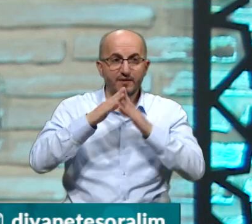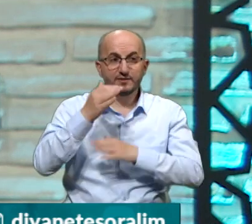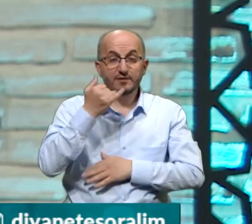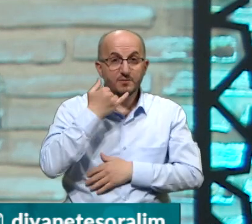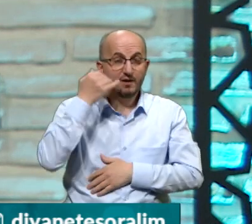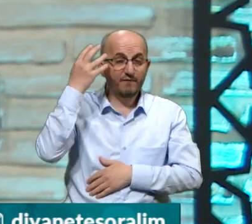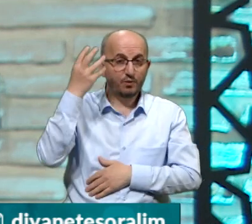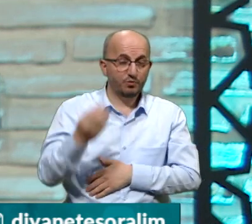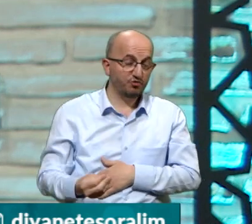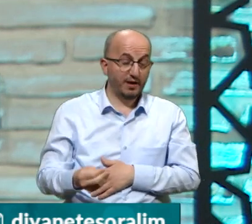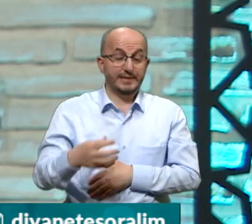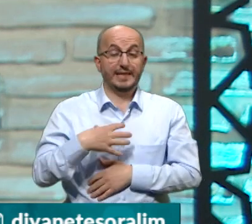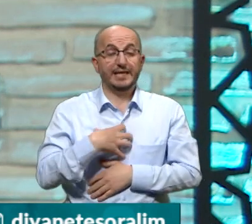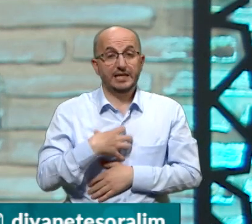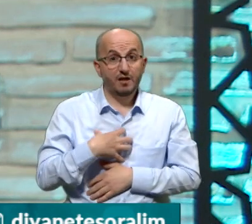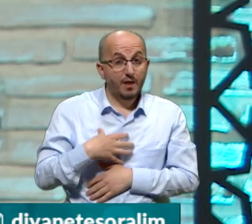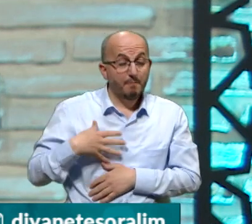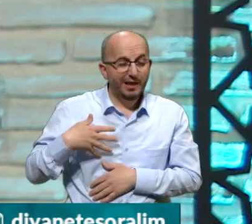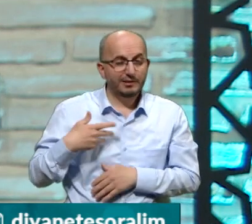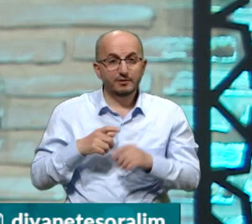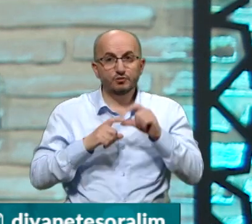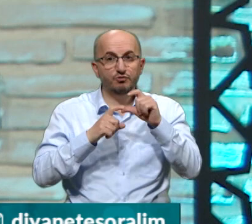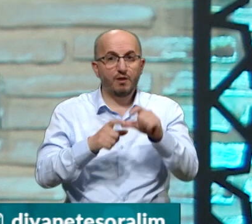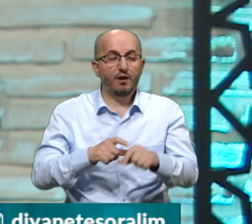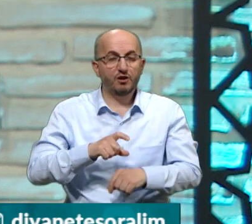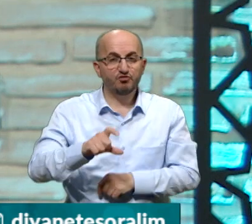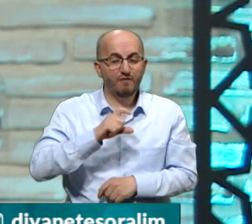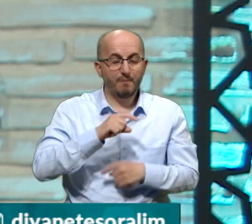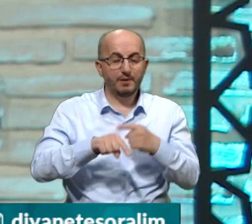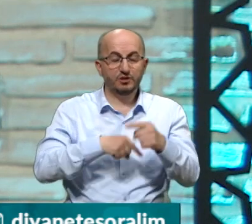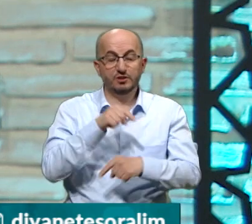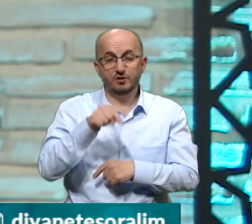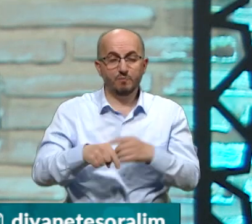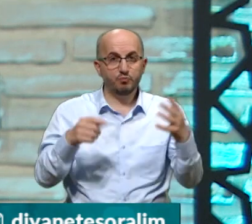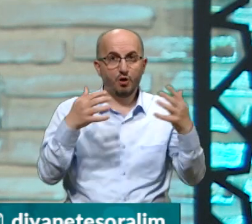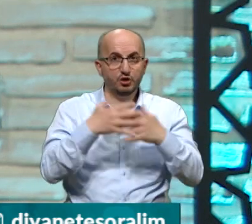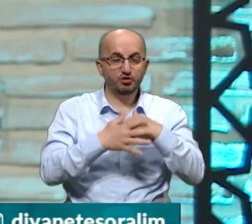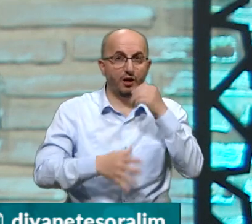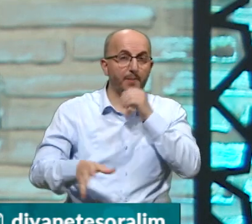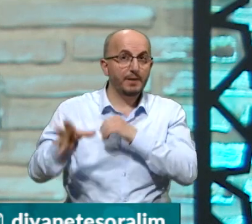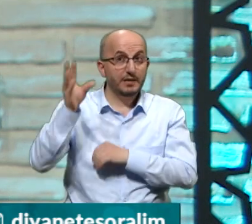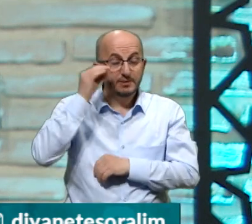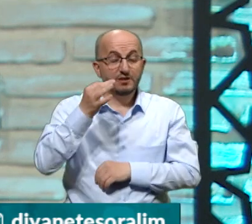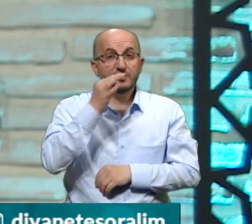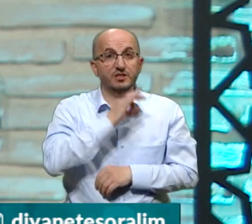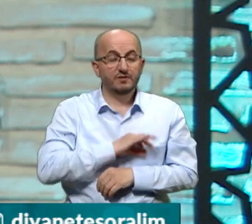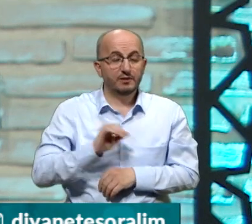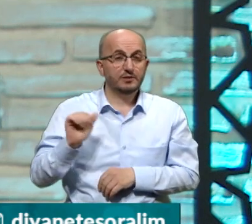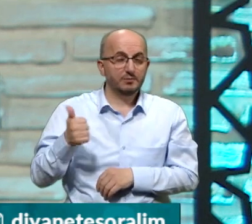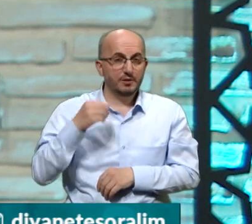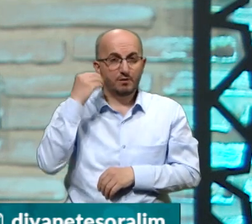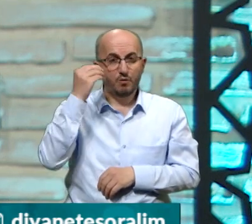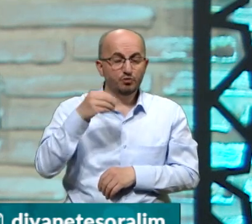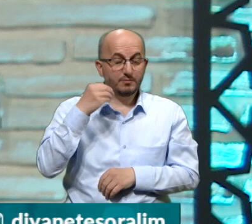misafir olacağız ve dini anlamda merak ettiğiniz sorulara cevap arayacağız bu akşam ilminden istifade edeceğimiz kıymetli